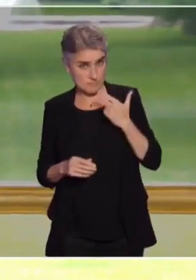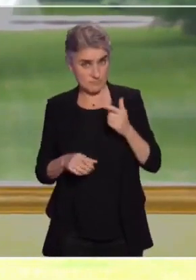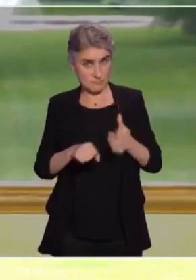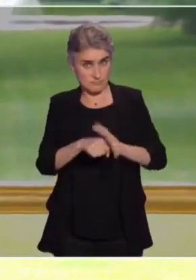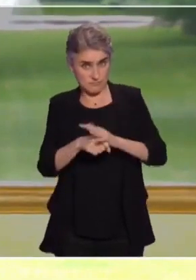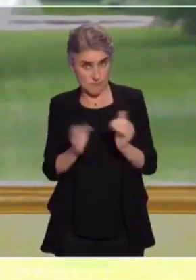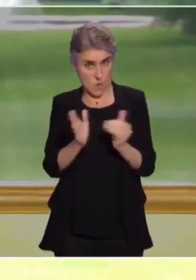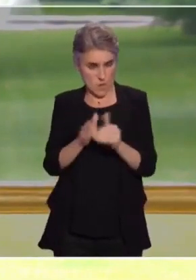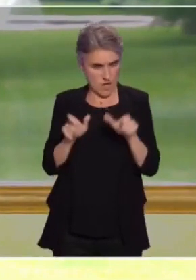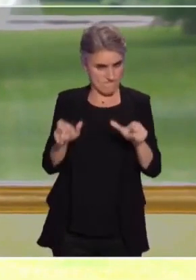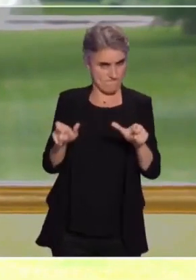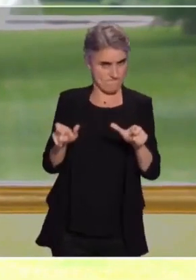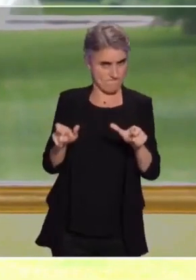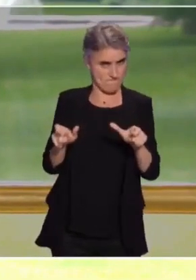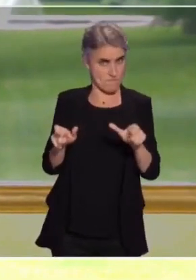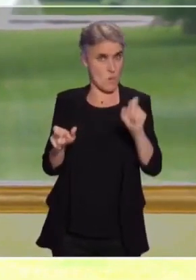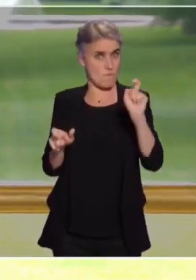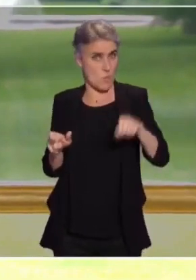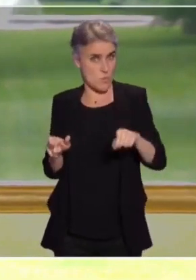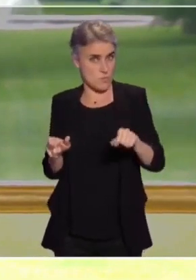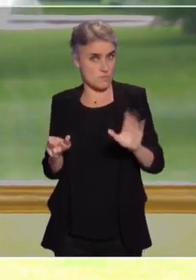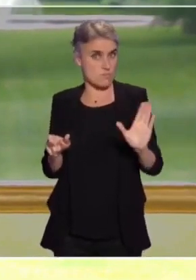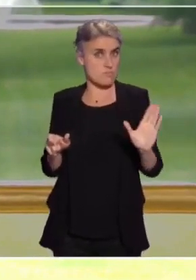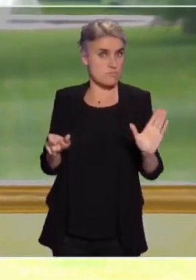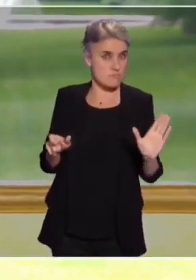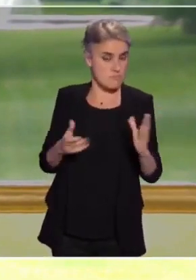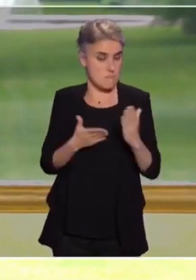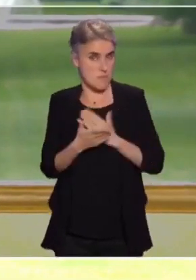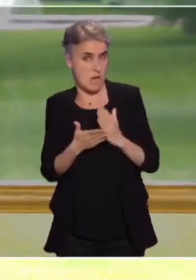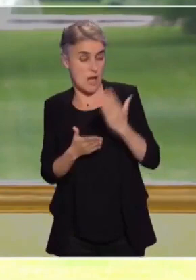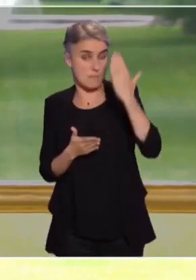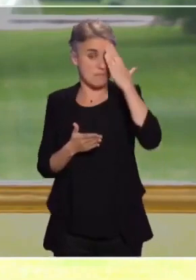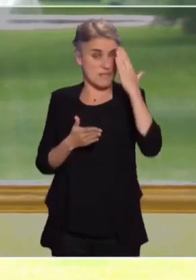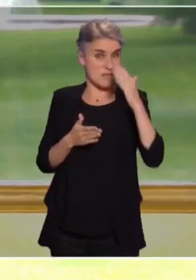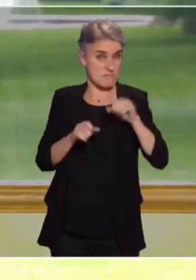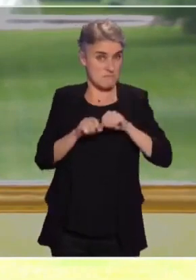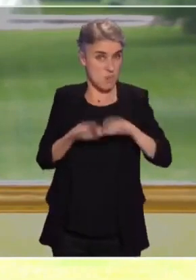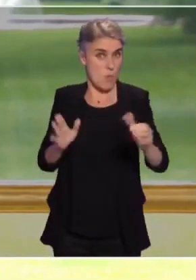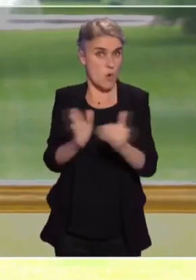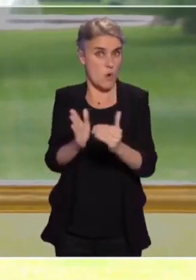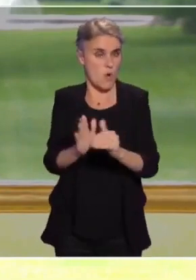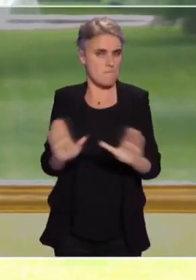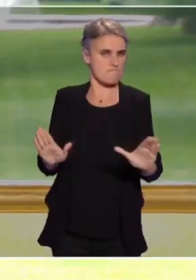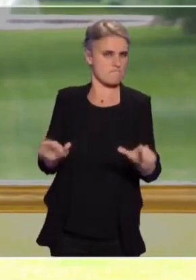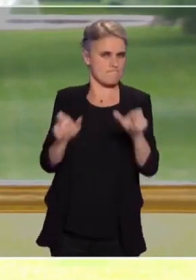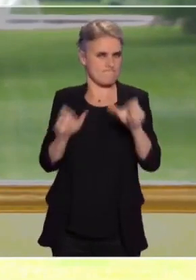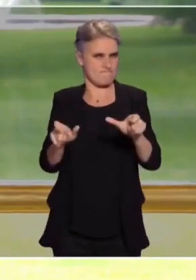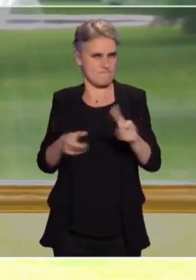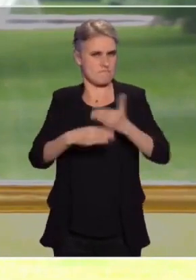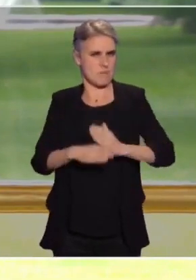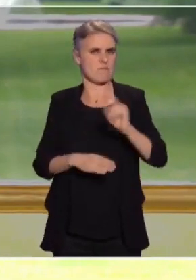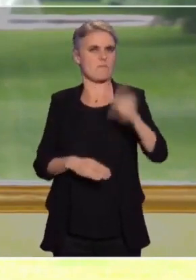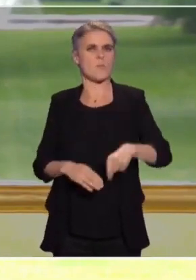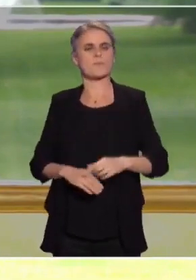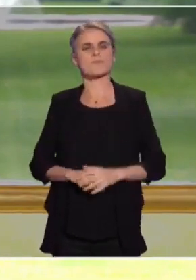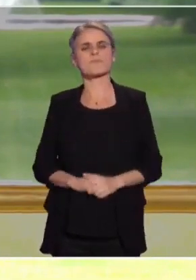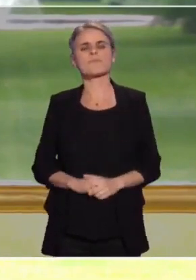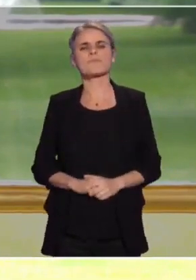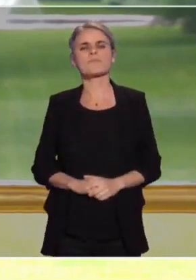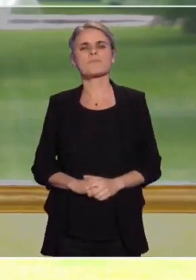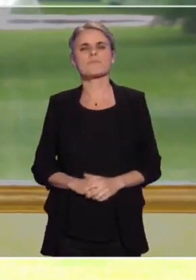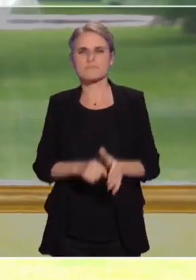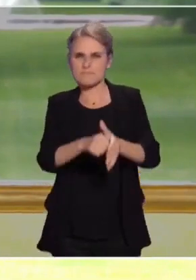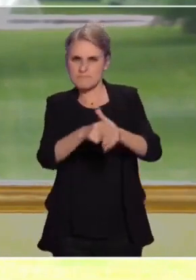pour nous préparer au cas où elles reviendraient avec plus de force la lutte contre l'épidémie